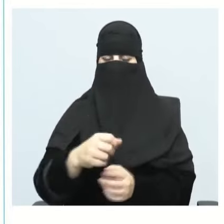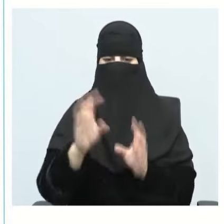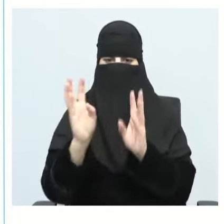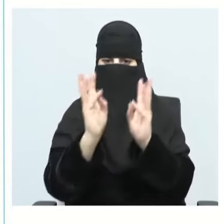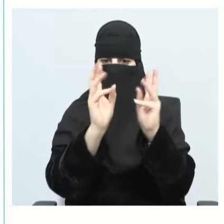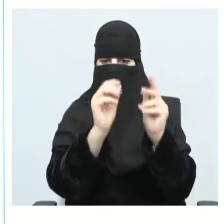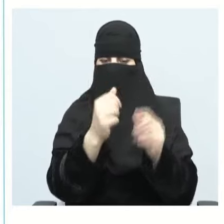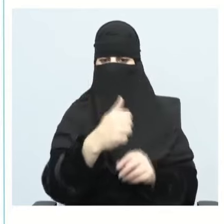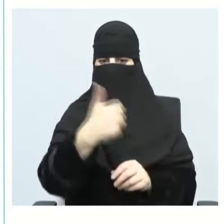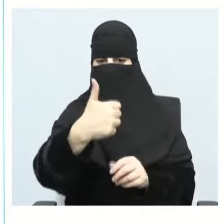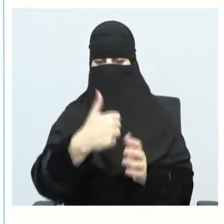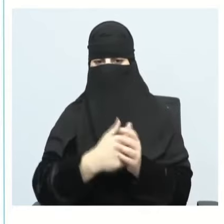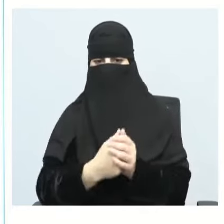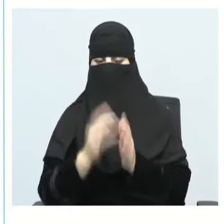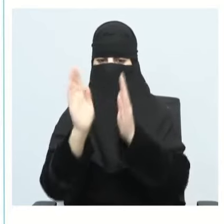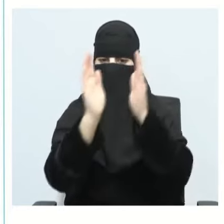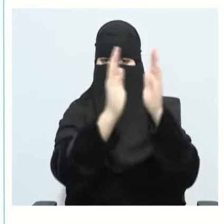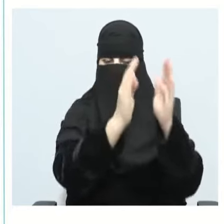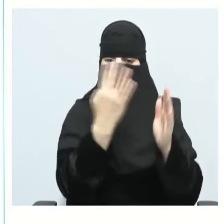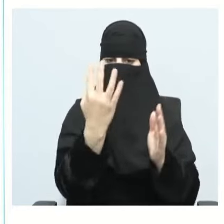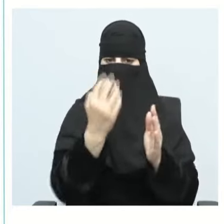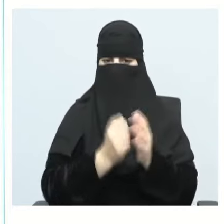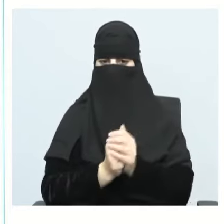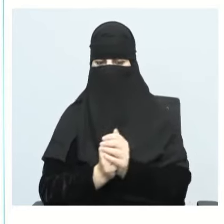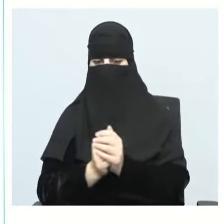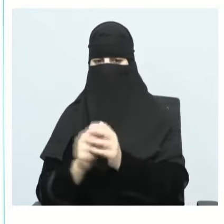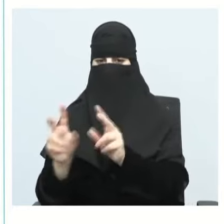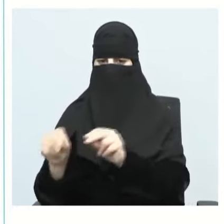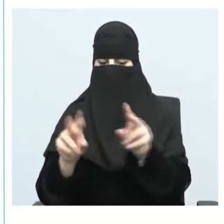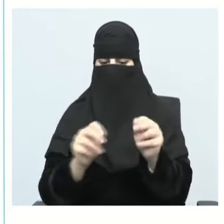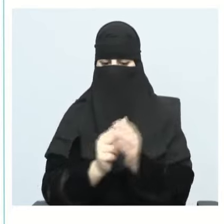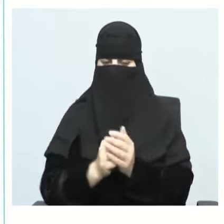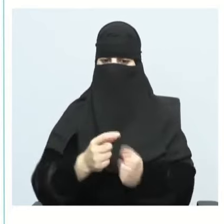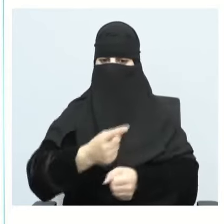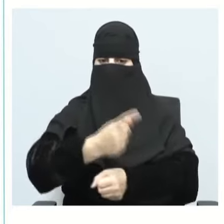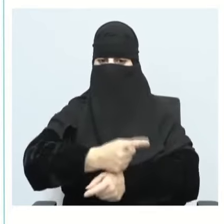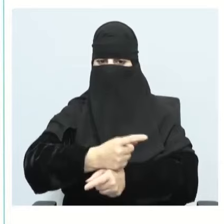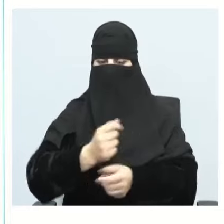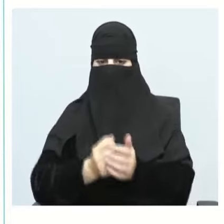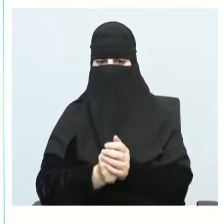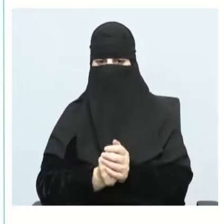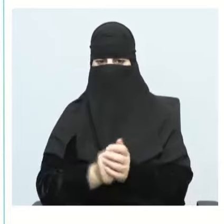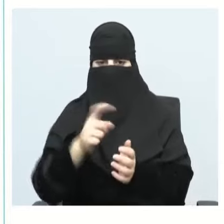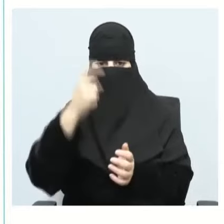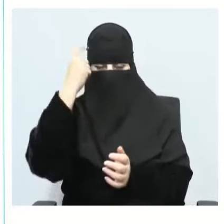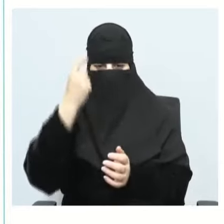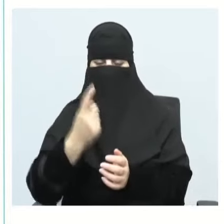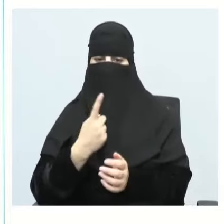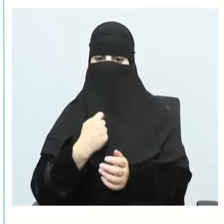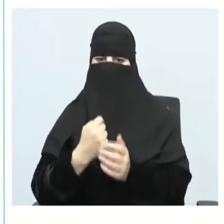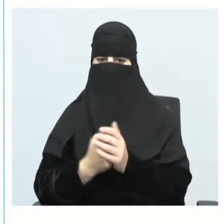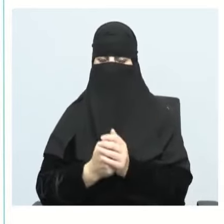عندنا اربع منازل الطريقه كده هذا اول شيء لازم تفهم المطلوب بعدين